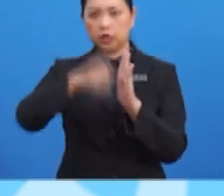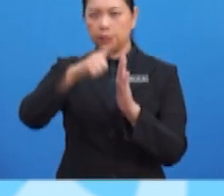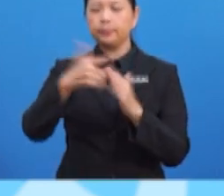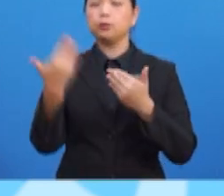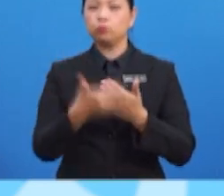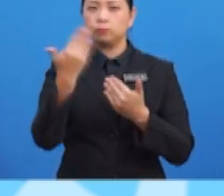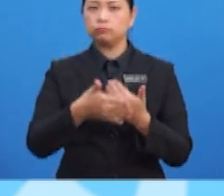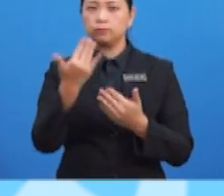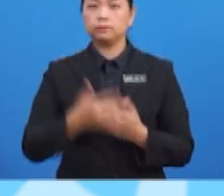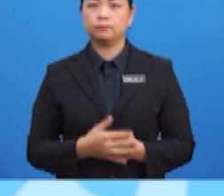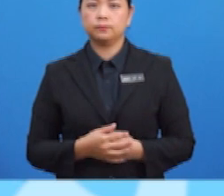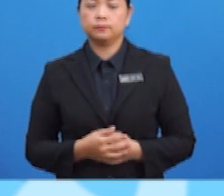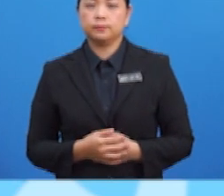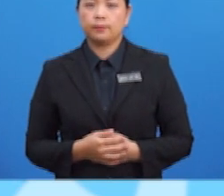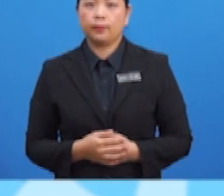lebih mudah.